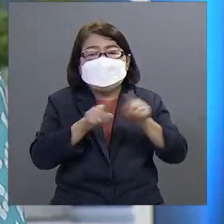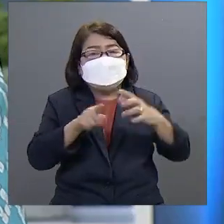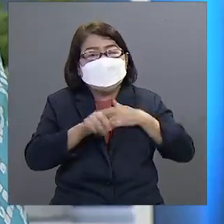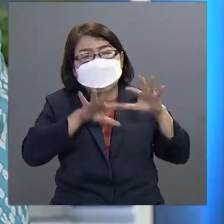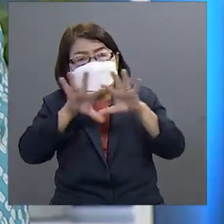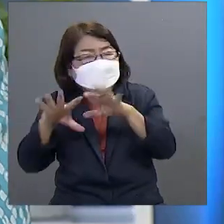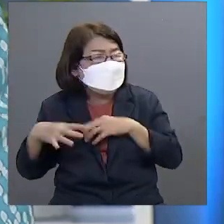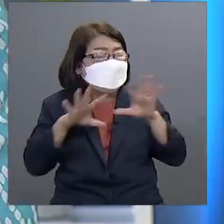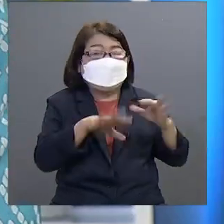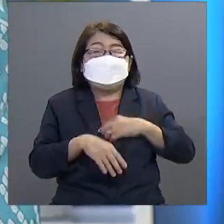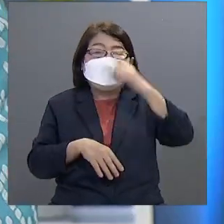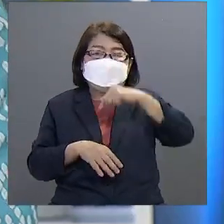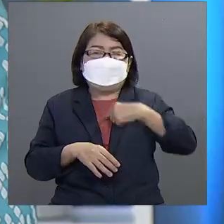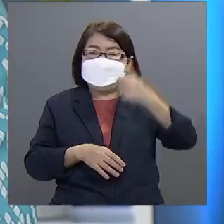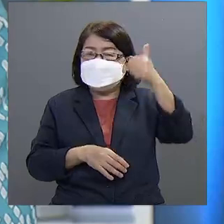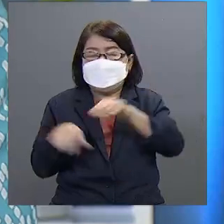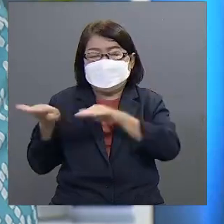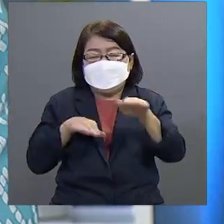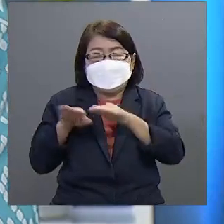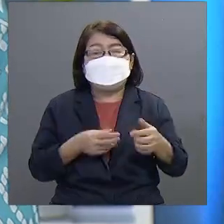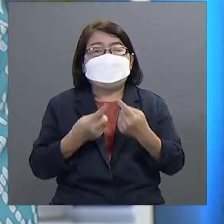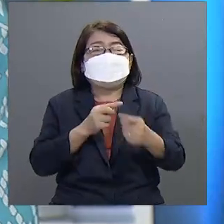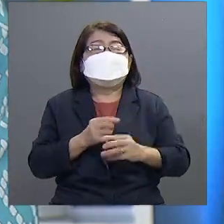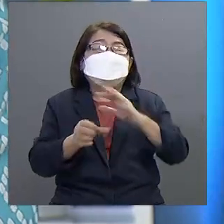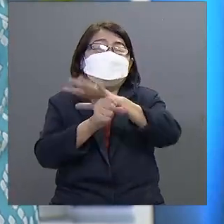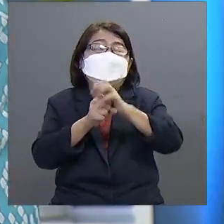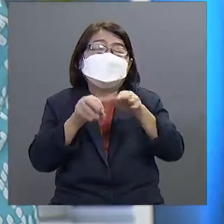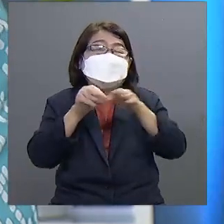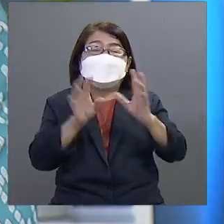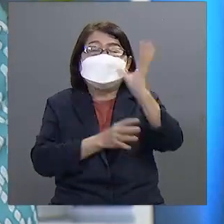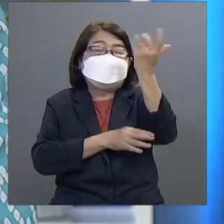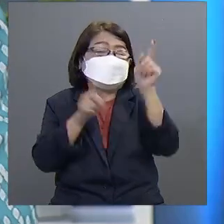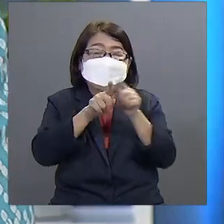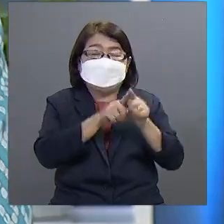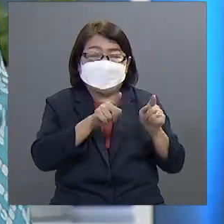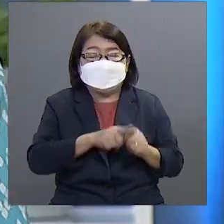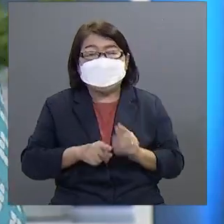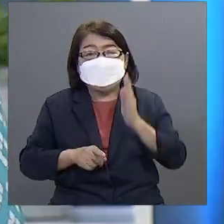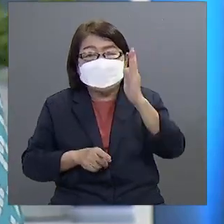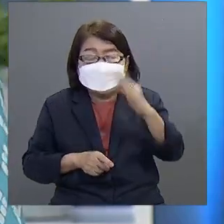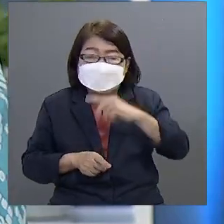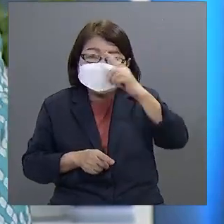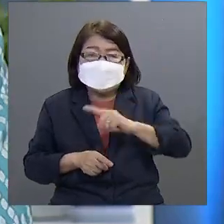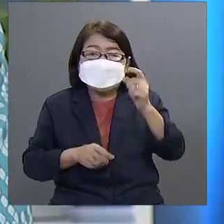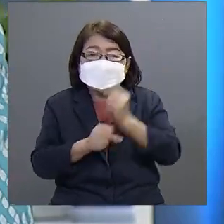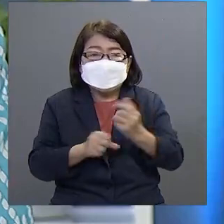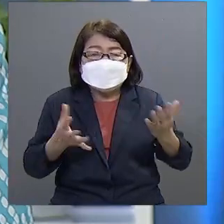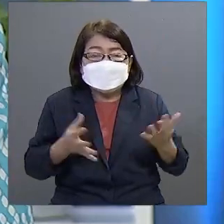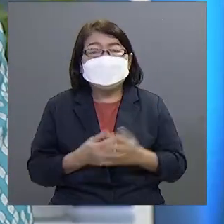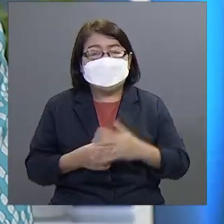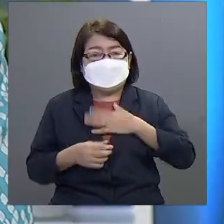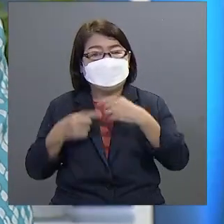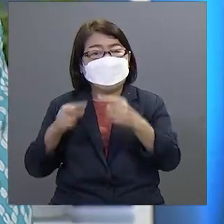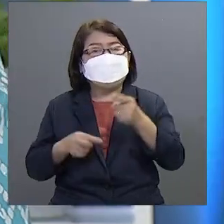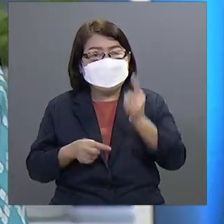ตรงนี้เป็นเหตุการณ์เดียวเกิดขึ้นกันทั่วโลกทีนี้ท่านถามว่าแล้วอนาคตเราจะอยู่อย่างไร ตอบนะครับเราต้องอยู่กับโควิดนี้ไป